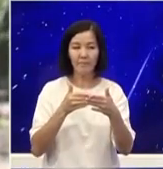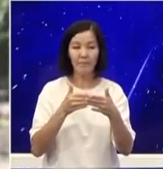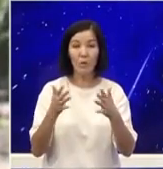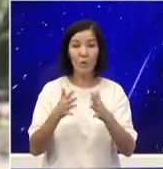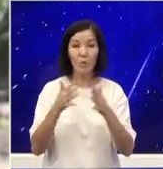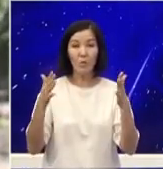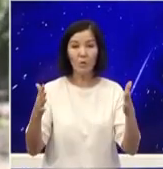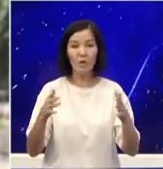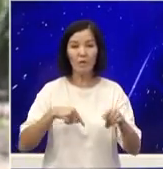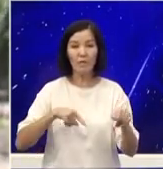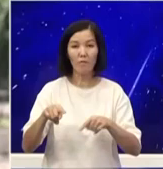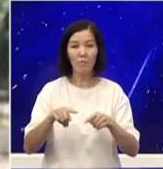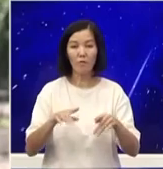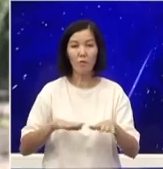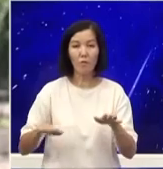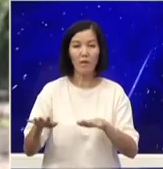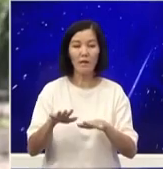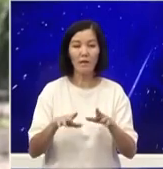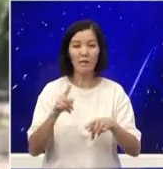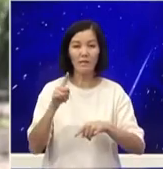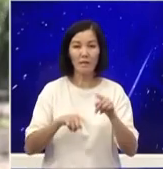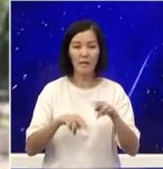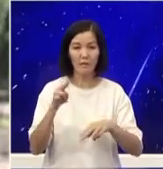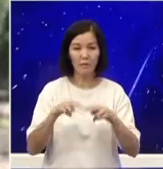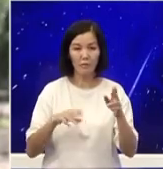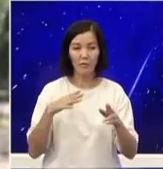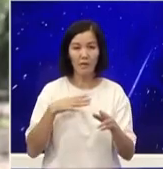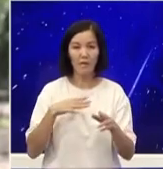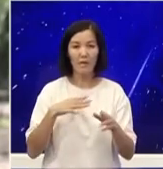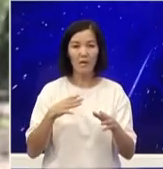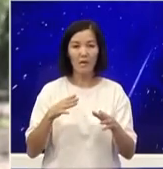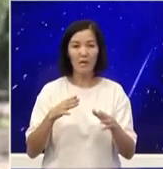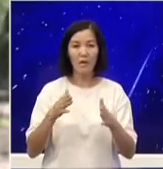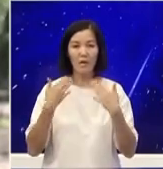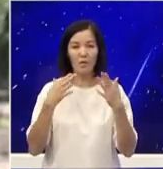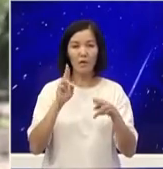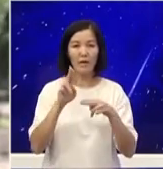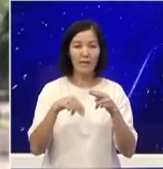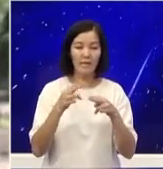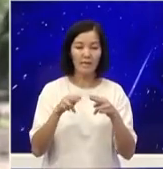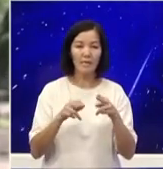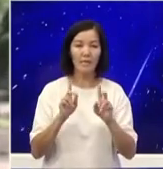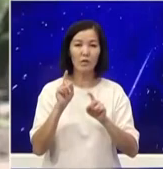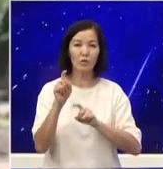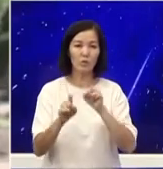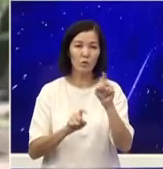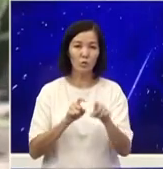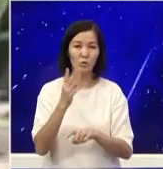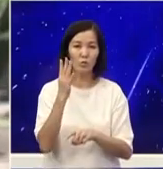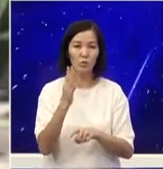үлкен футбол алаңы салынуда, және де жеңіл атлетика жүгіру жолдары 4